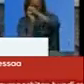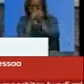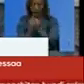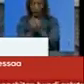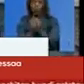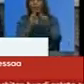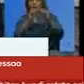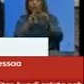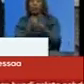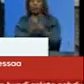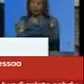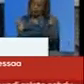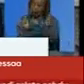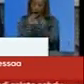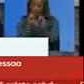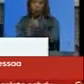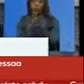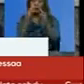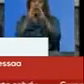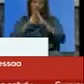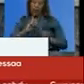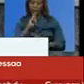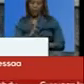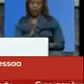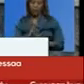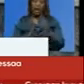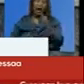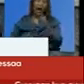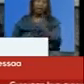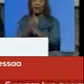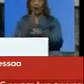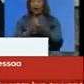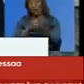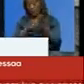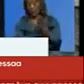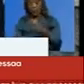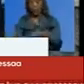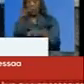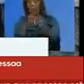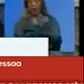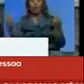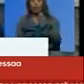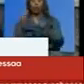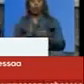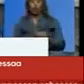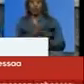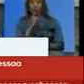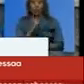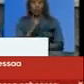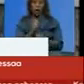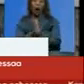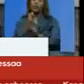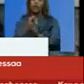ፓርቲ መሪዎች አብሮነታችንና ሰላማችንን አደጋ ላይ የሚጥሉ በብሔራዊ ጥቅሞቻችንም